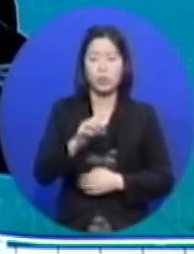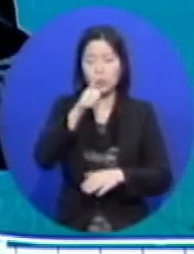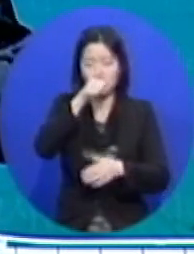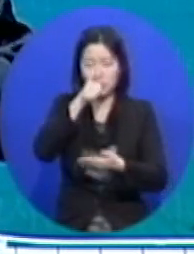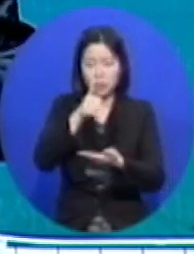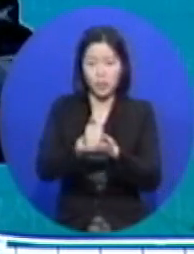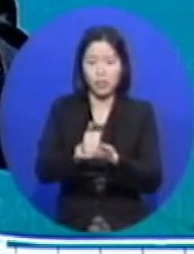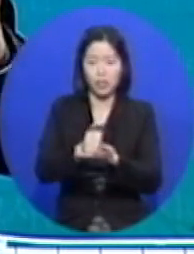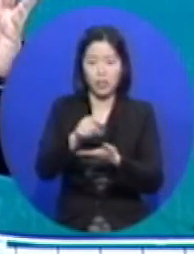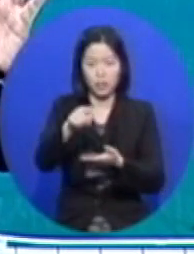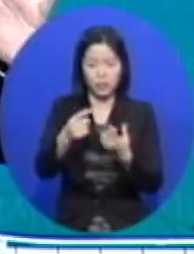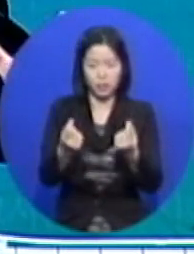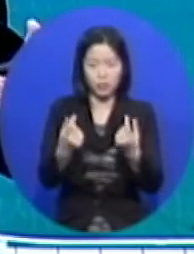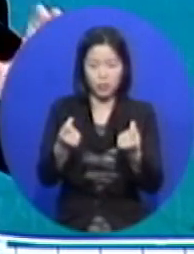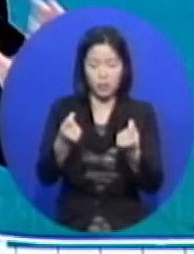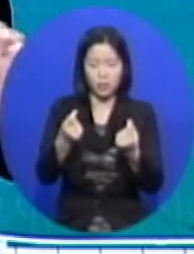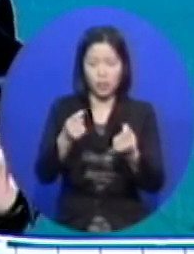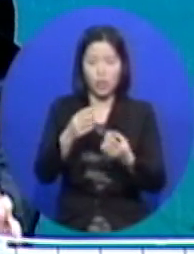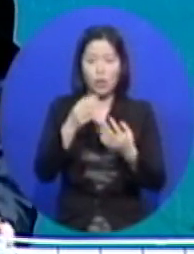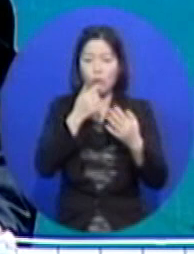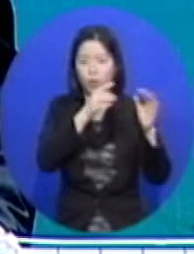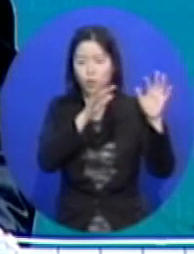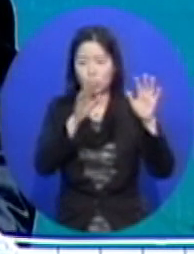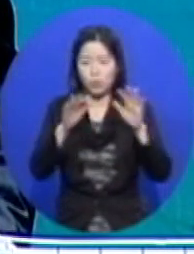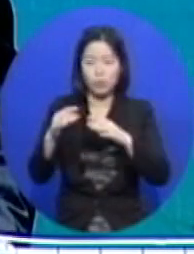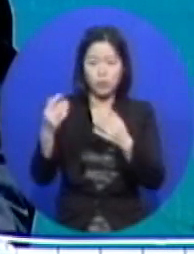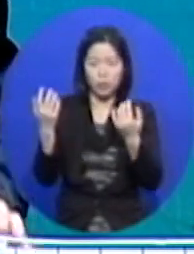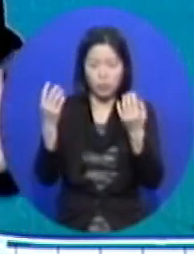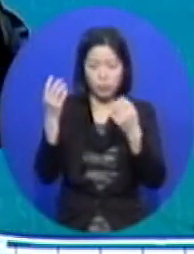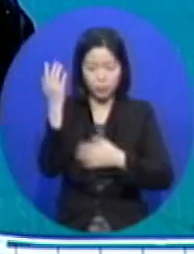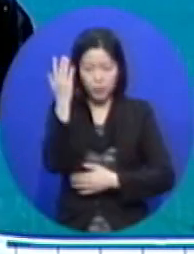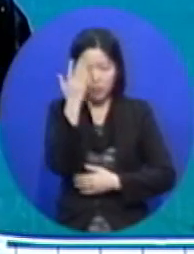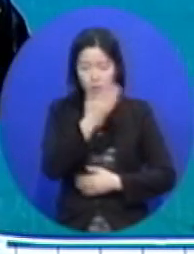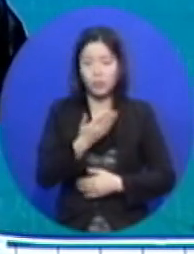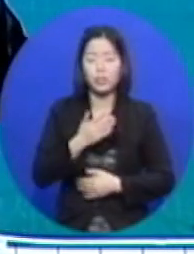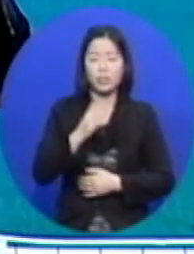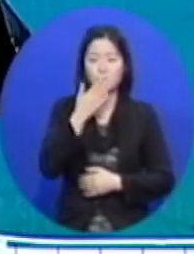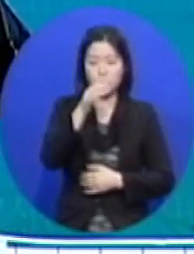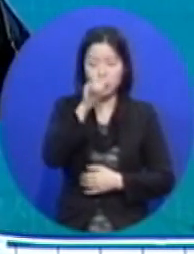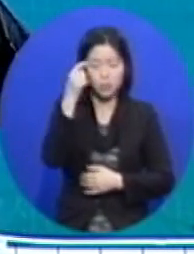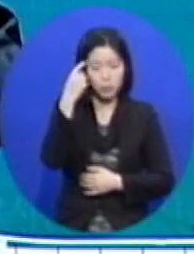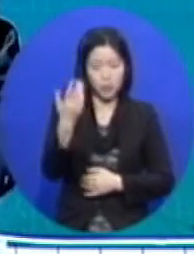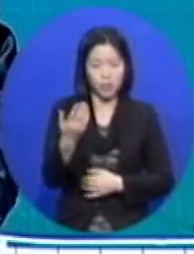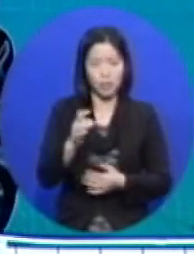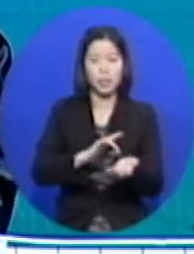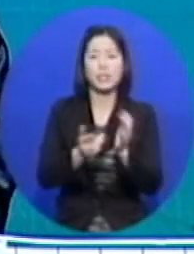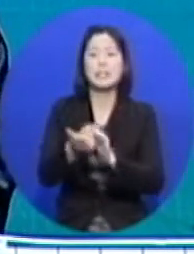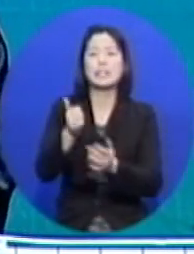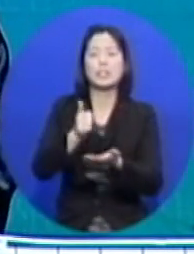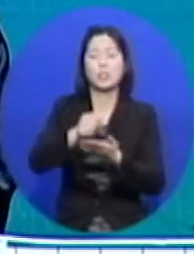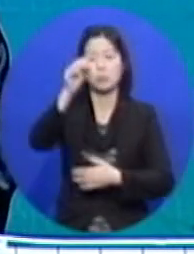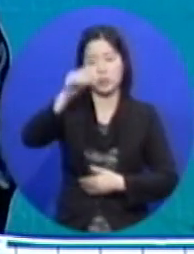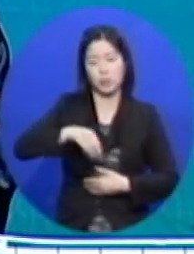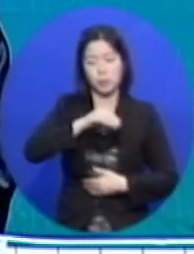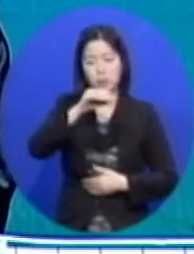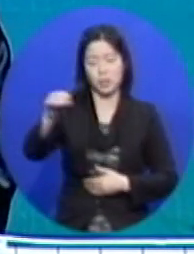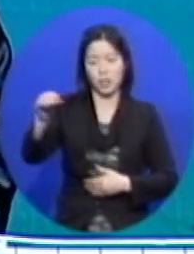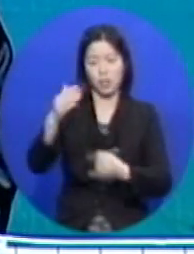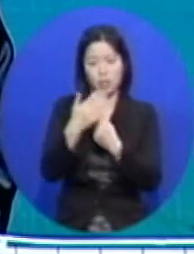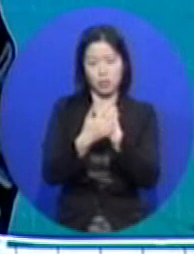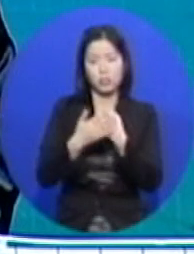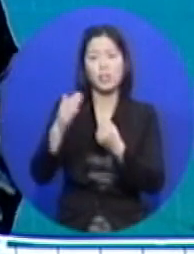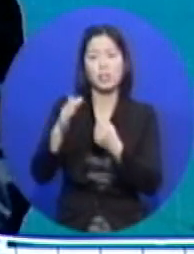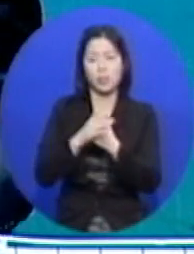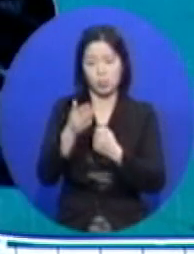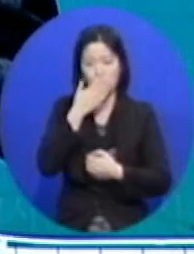정말 눈과 같이 휘어지는 역사가 일어날 수 있겠냐 말입니다 예수님의 십자가의 은혜로 되어져 써요